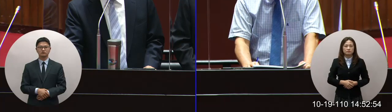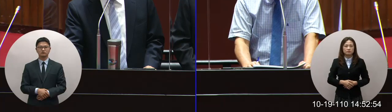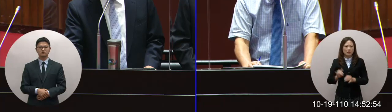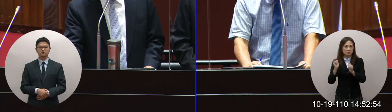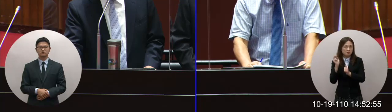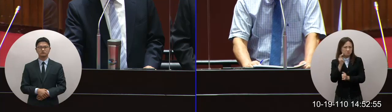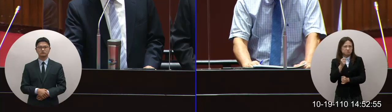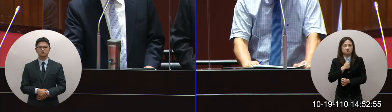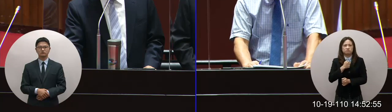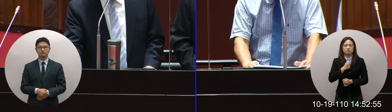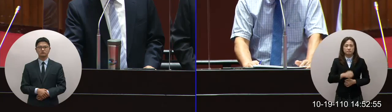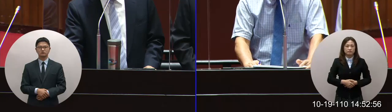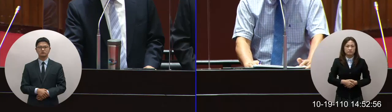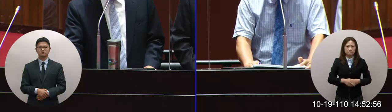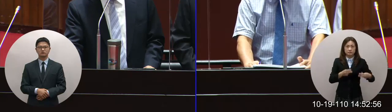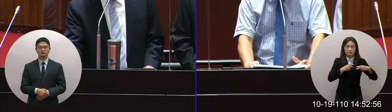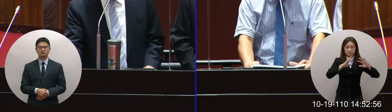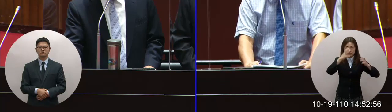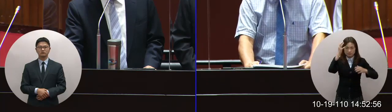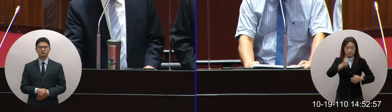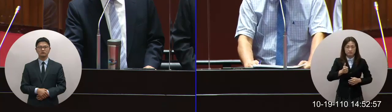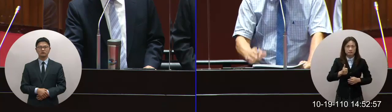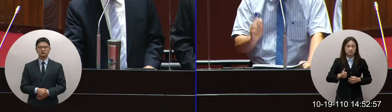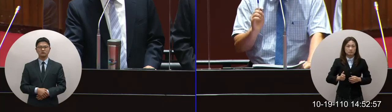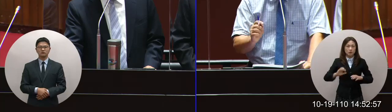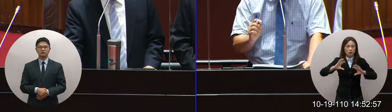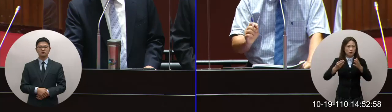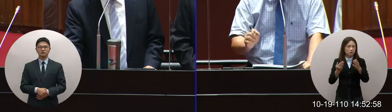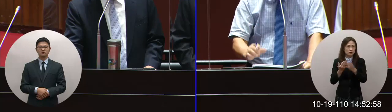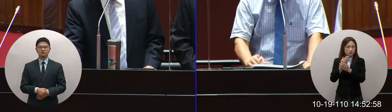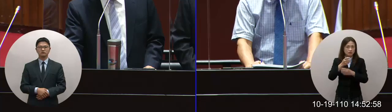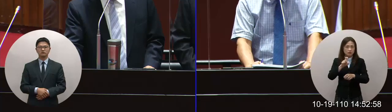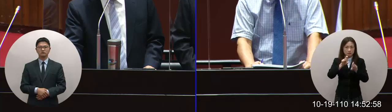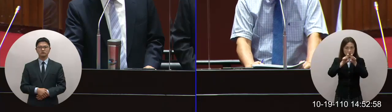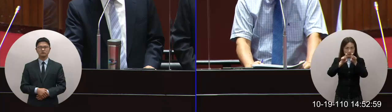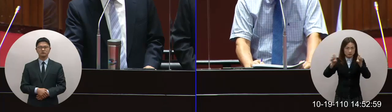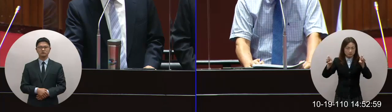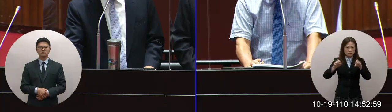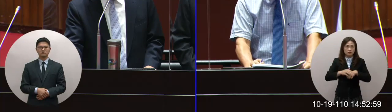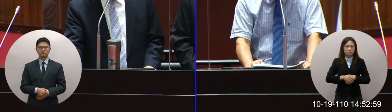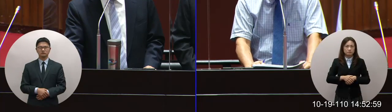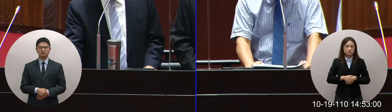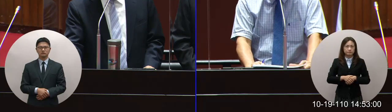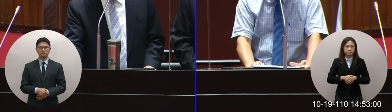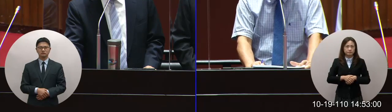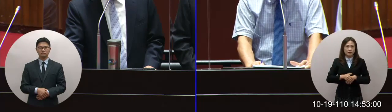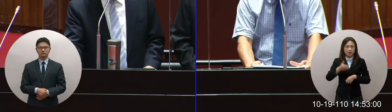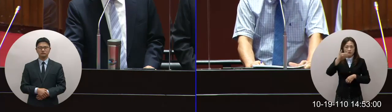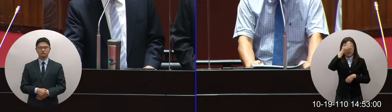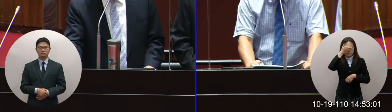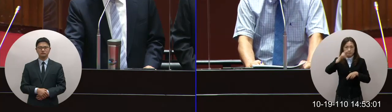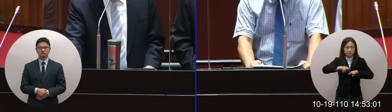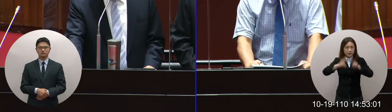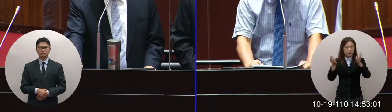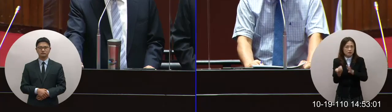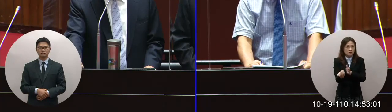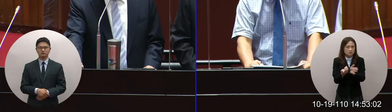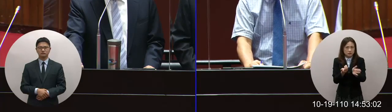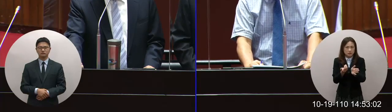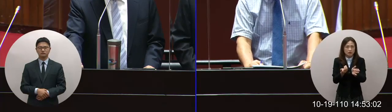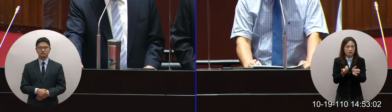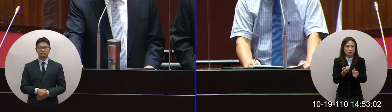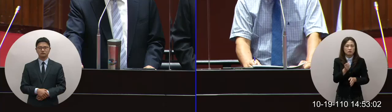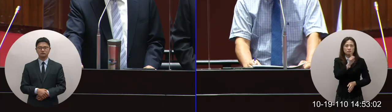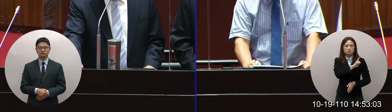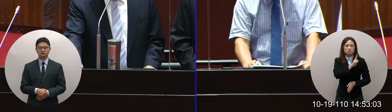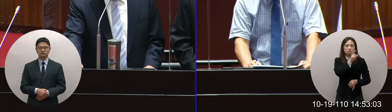蔡总统在国产疫苗解盲前哦，国产疫苗解盲前就片面对外宣布7月底